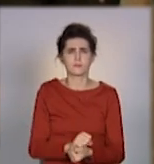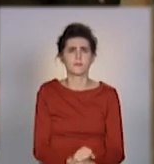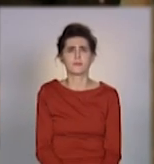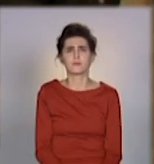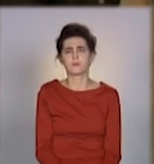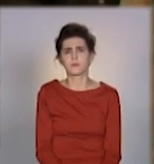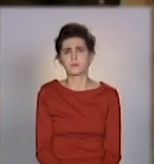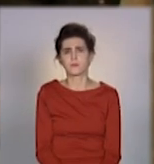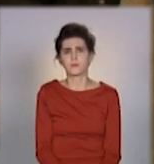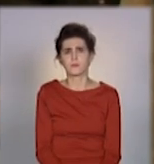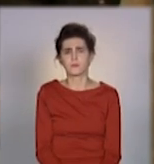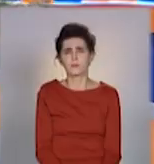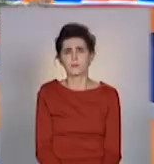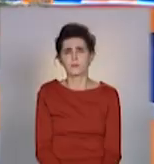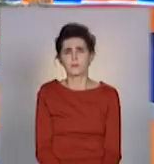телеканалу «Донбас».